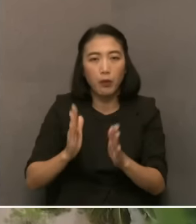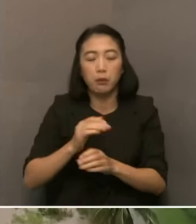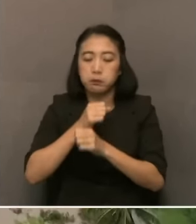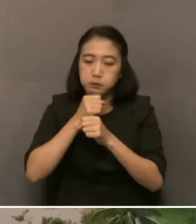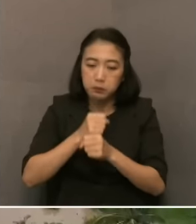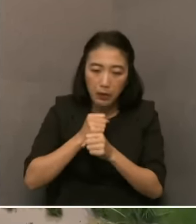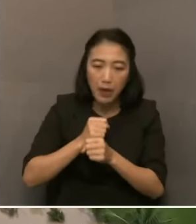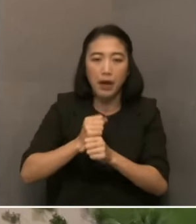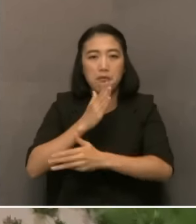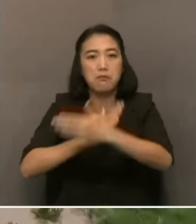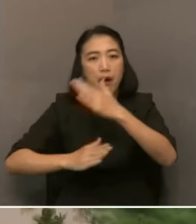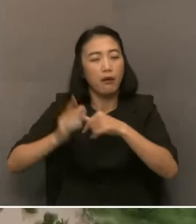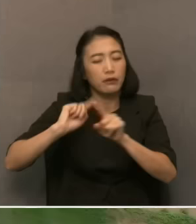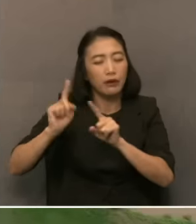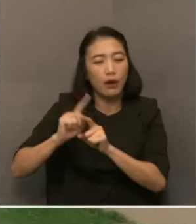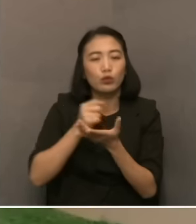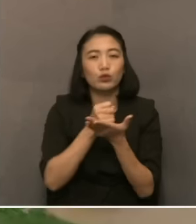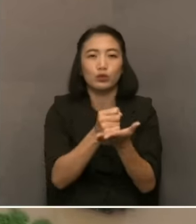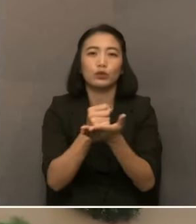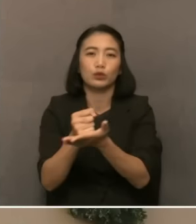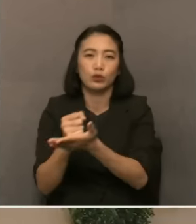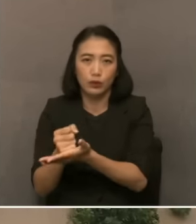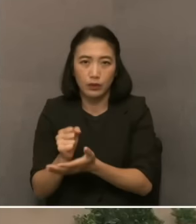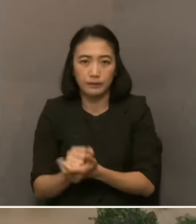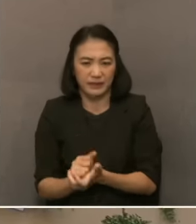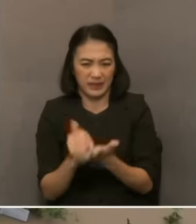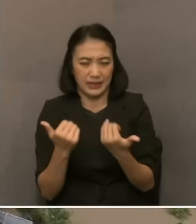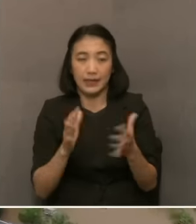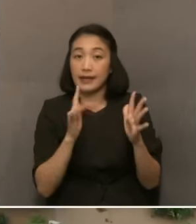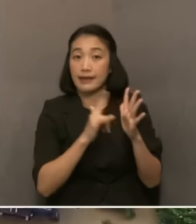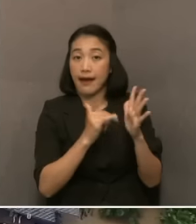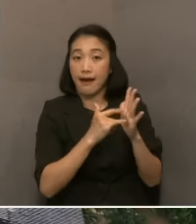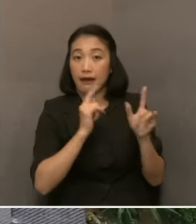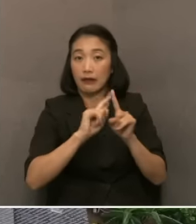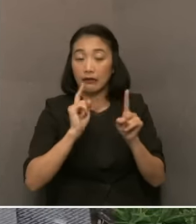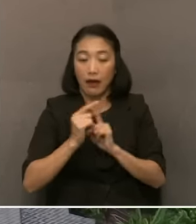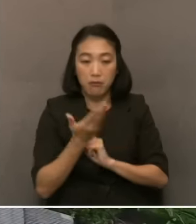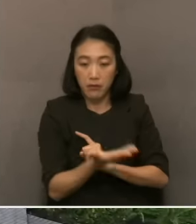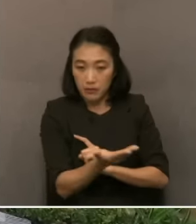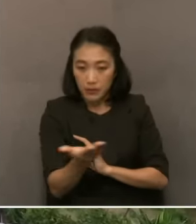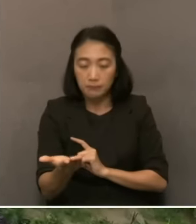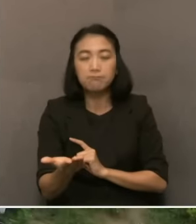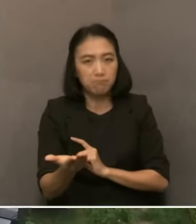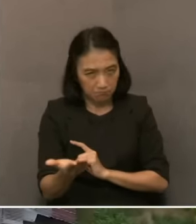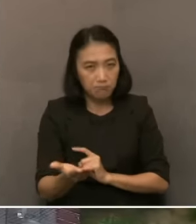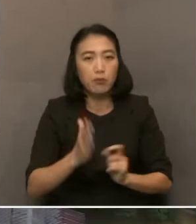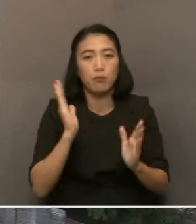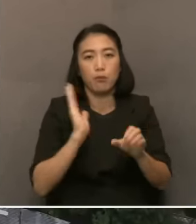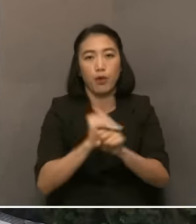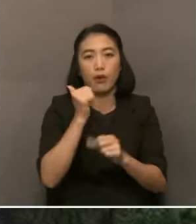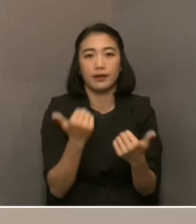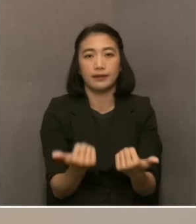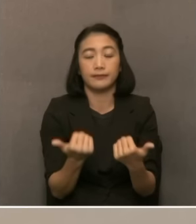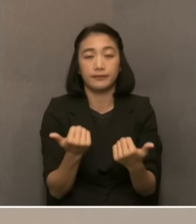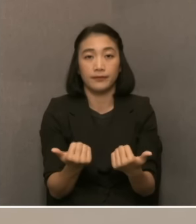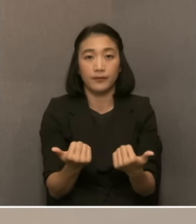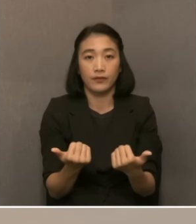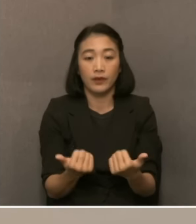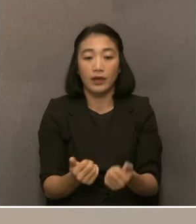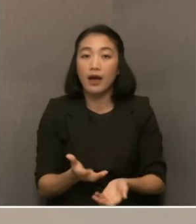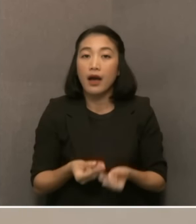ว่าภาพรวมทรัพยากรคงคลังและอัตราการใช้ยาและเวชภัณฑ์ในแต่ละพื้นที่ยังคงมีเพียงพอค่ะนอกจากนี้ให้ดู